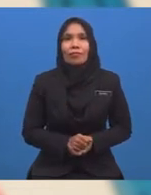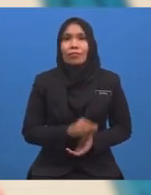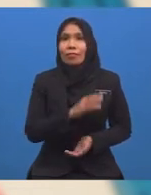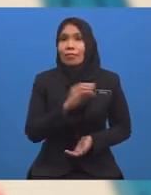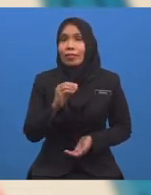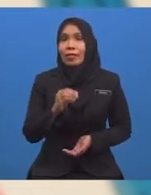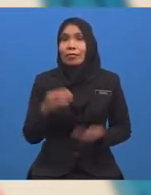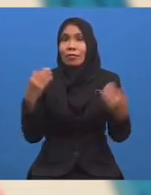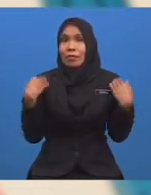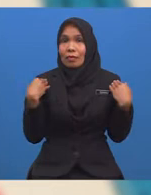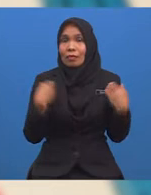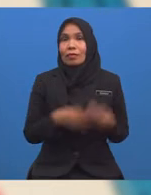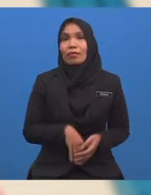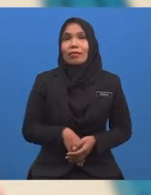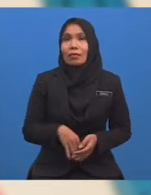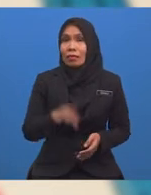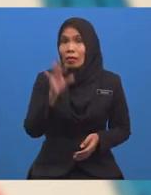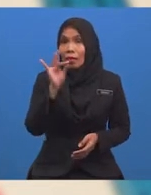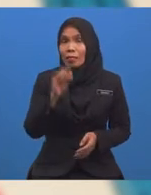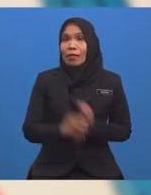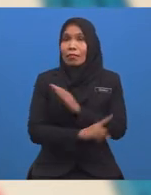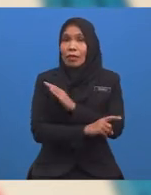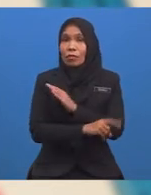8 ekor kesemuanya